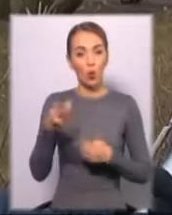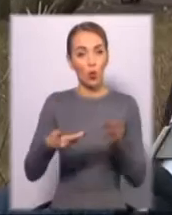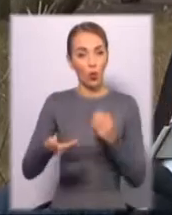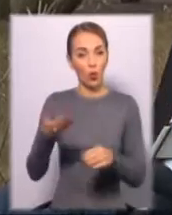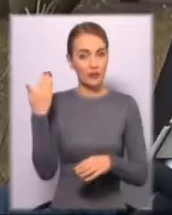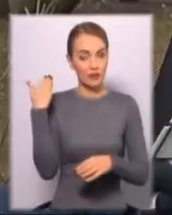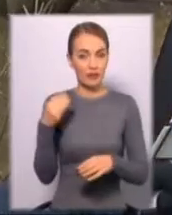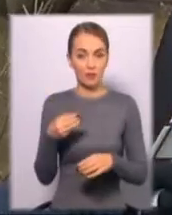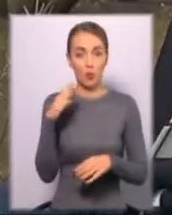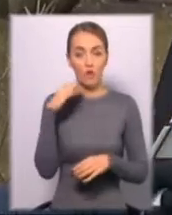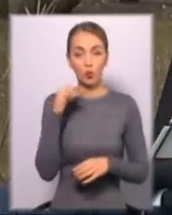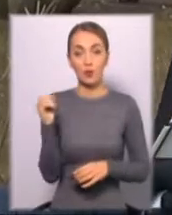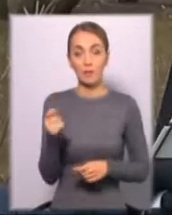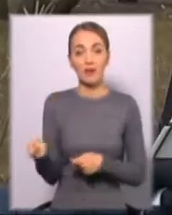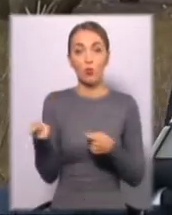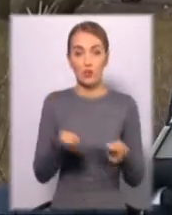воду і